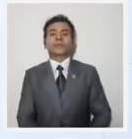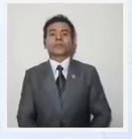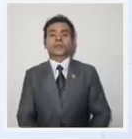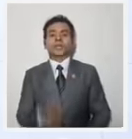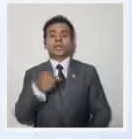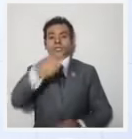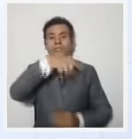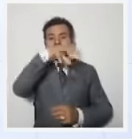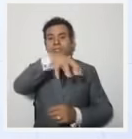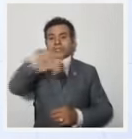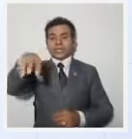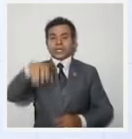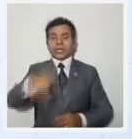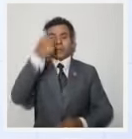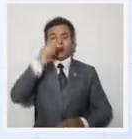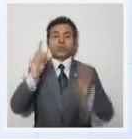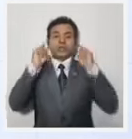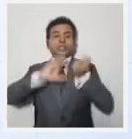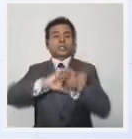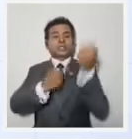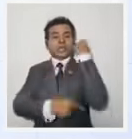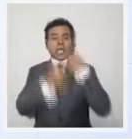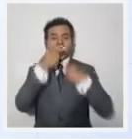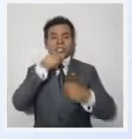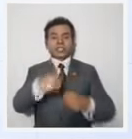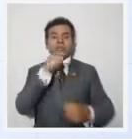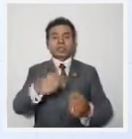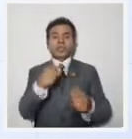রোগীকে ডেঙ্গু পরীক্ষা করানোর জন্য অনুরোধ করা হয়েছে।